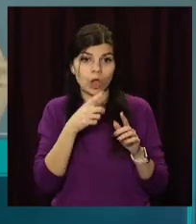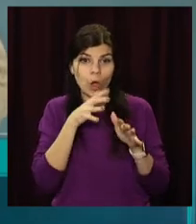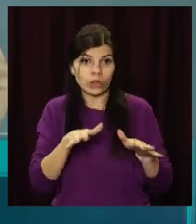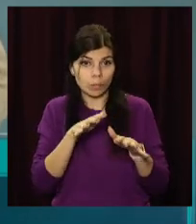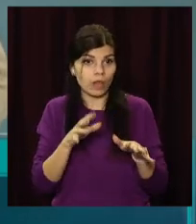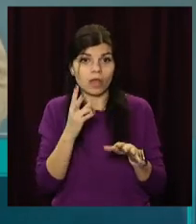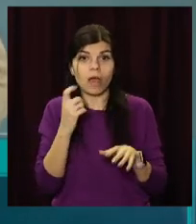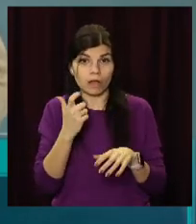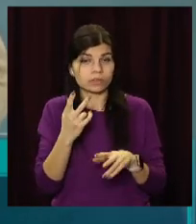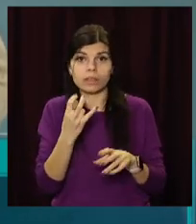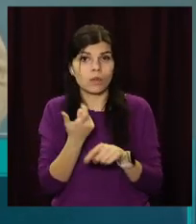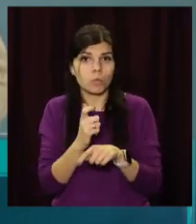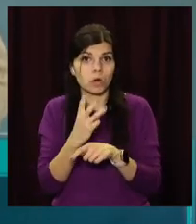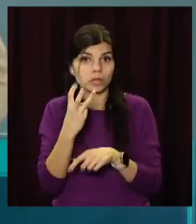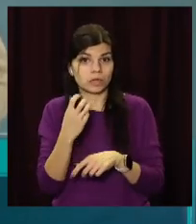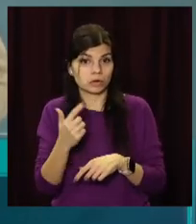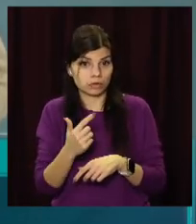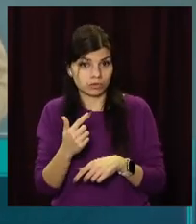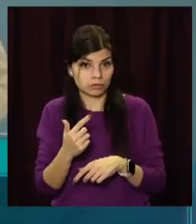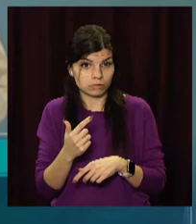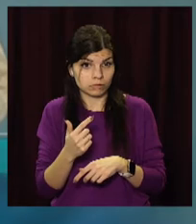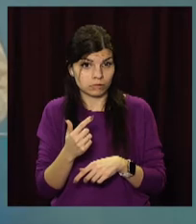отоплення, за газ. 100 квадратів.